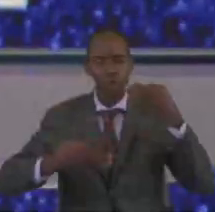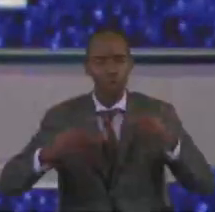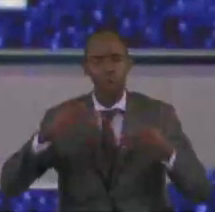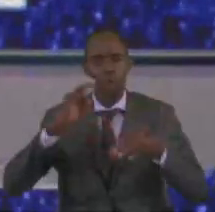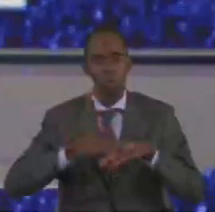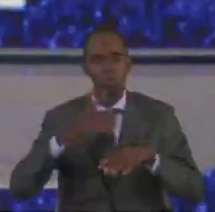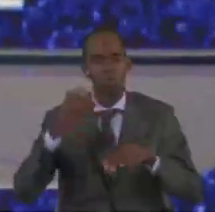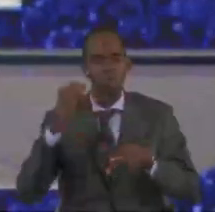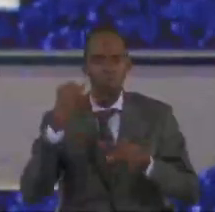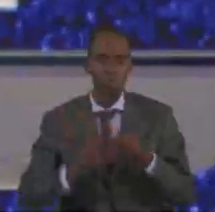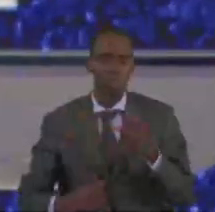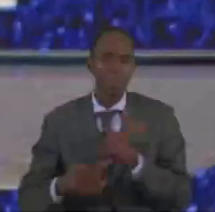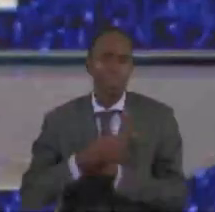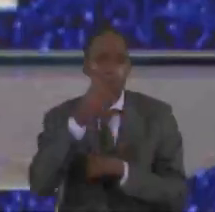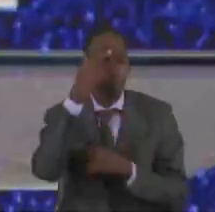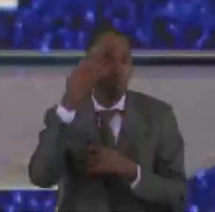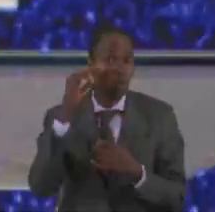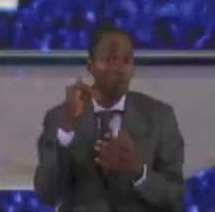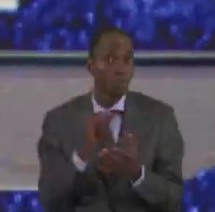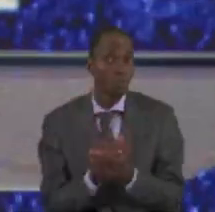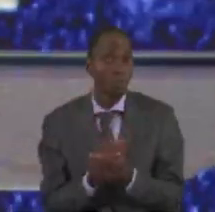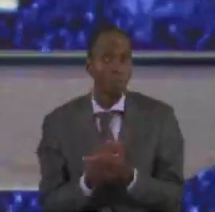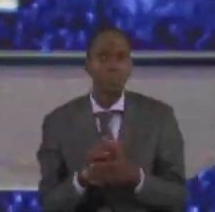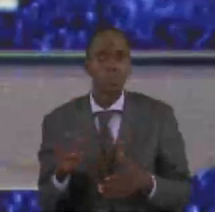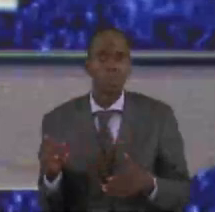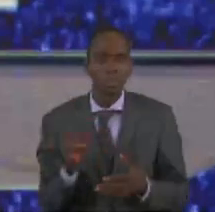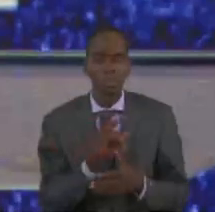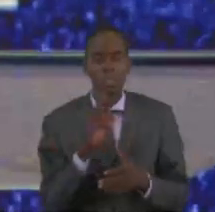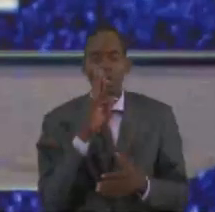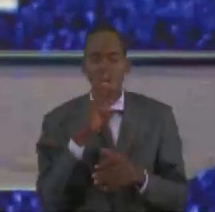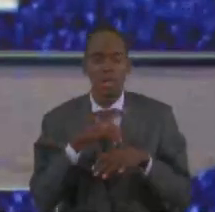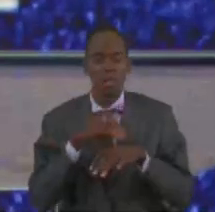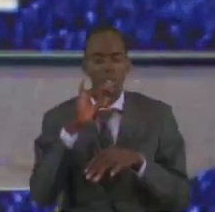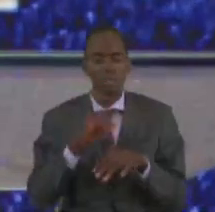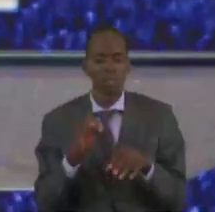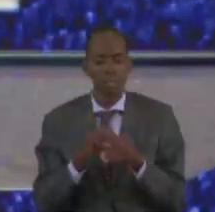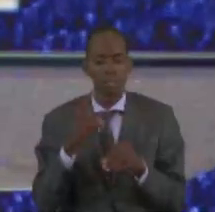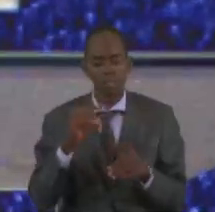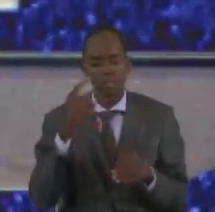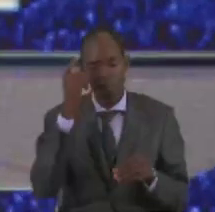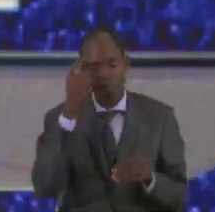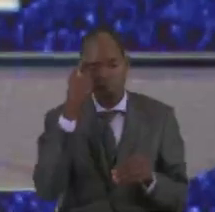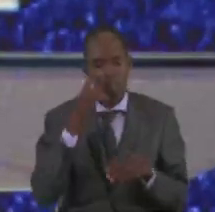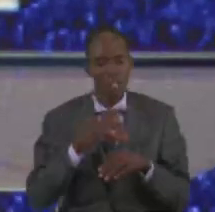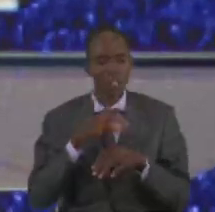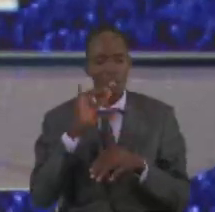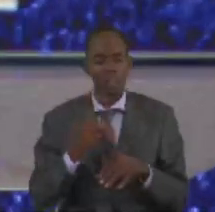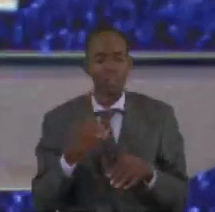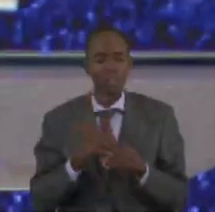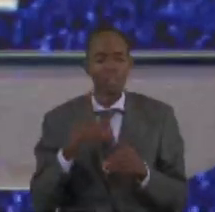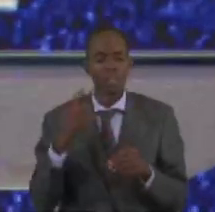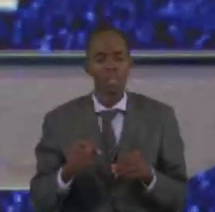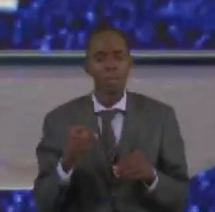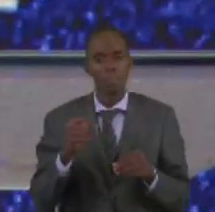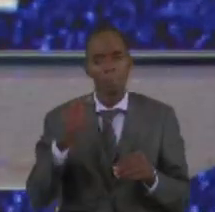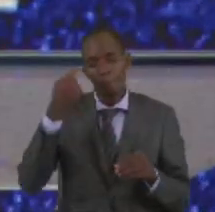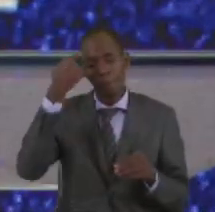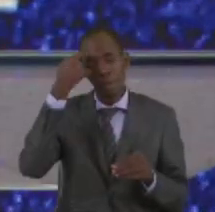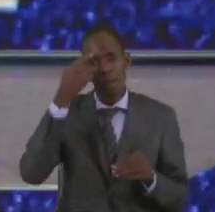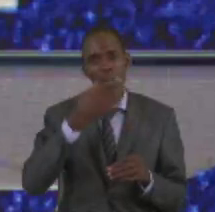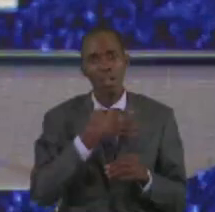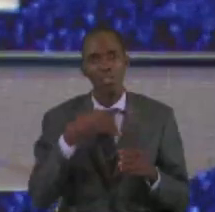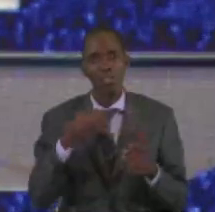jour. À cause de cela, ils sont charnels en pensée, ils sont charnels dans leur conduite,